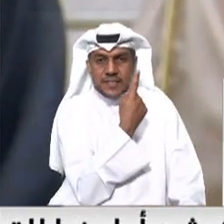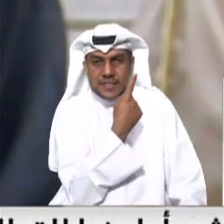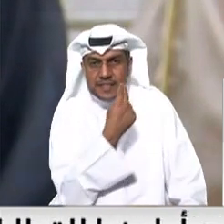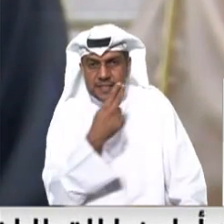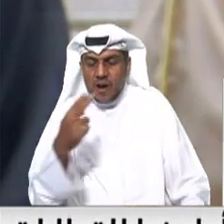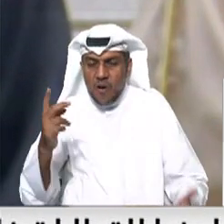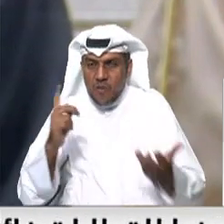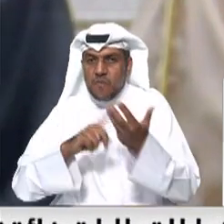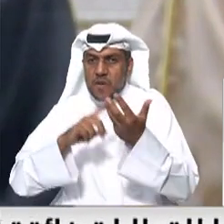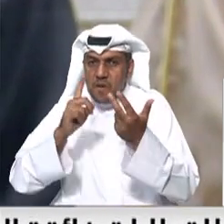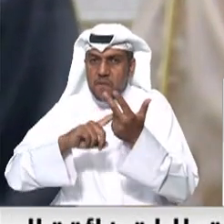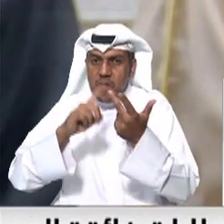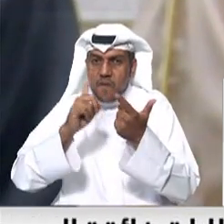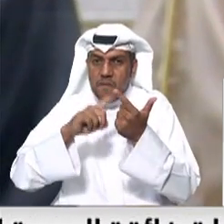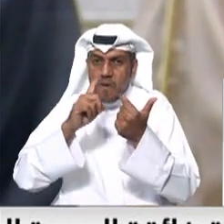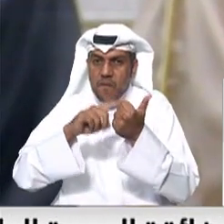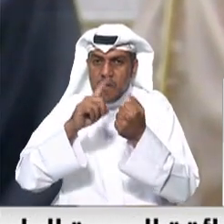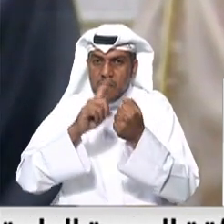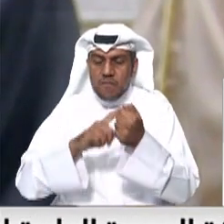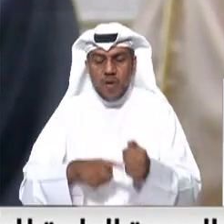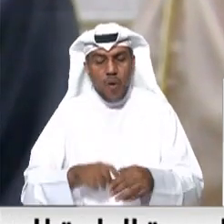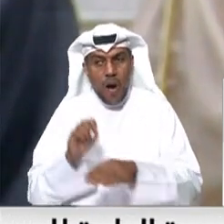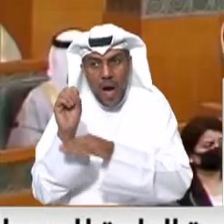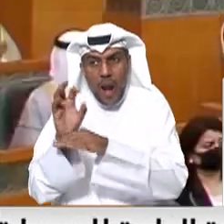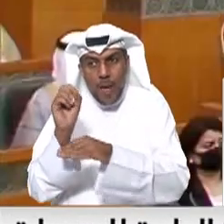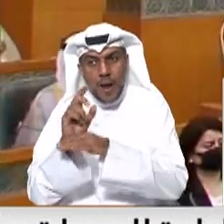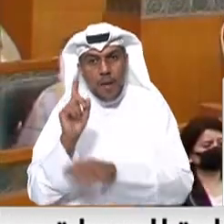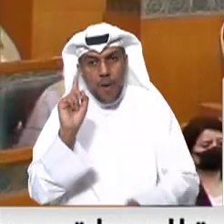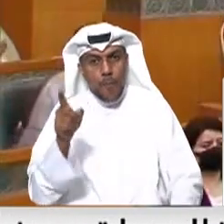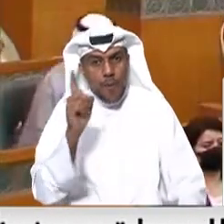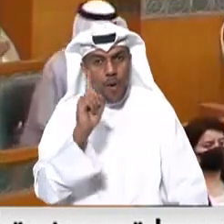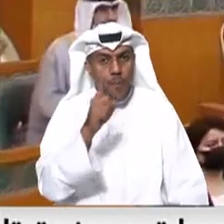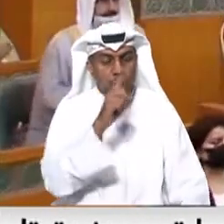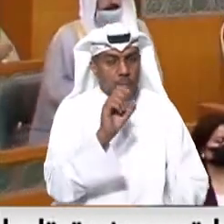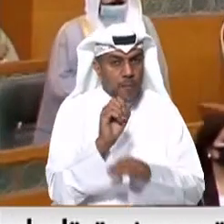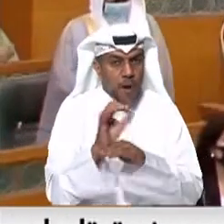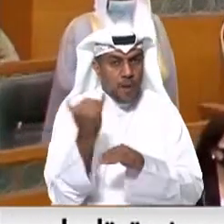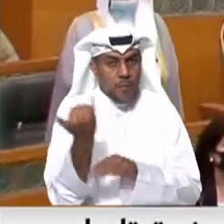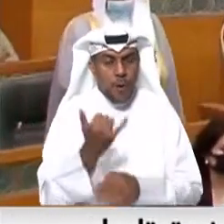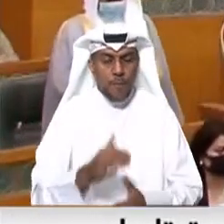بفضل توجيهات سموه حفظه الله ورعاه